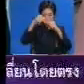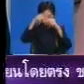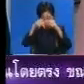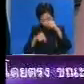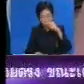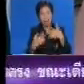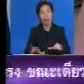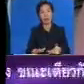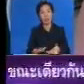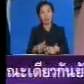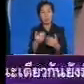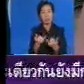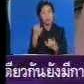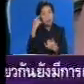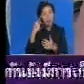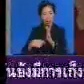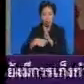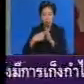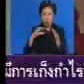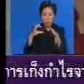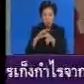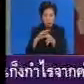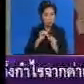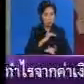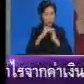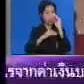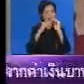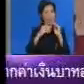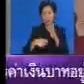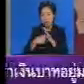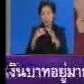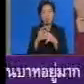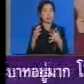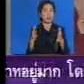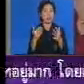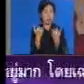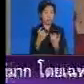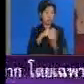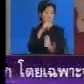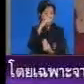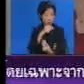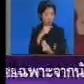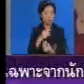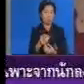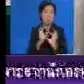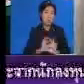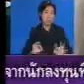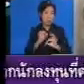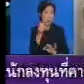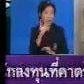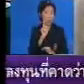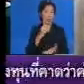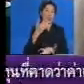ผ่านไปแล้วครับแต่ยังมีปัจจัยที่ไม่เอื้อต่อการพัฒนาอย่างยั่งยืนซึ่งโครงสร้างเศรษฐกิจไทยนั้นยังพึ่งพิงการส่งออกในระดับที่